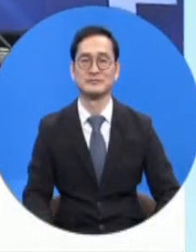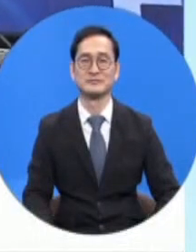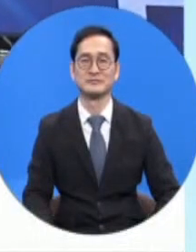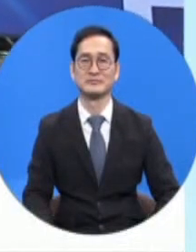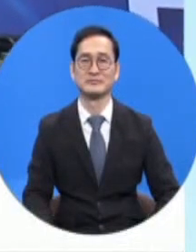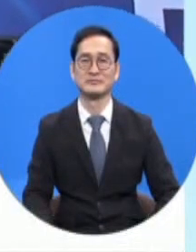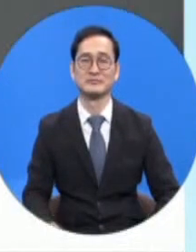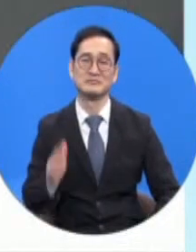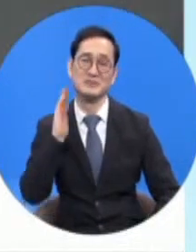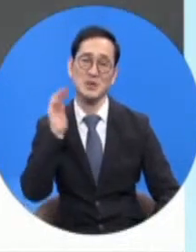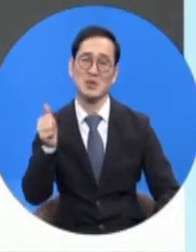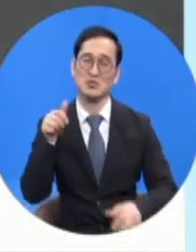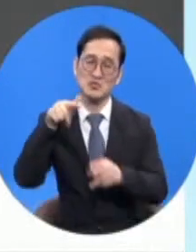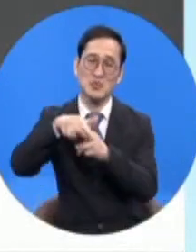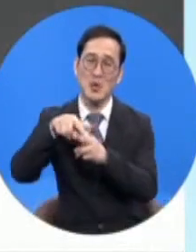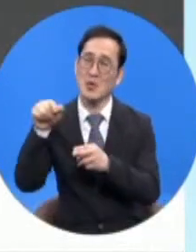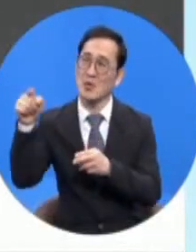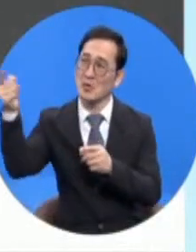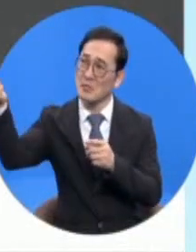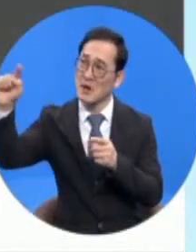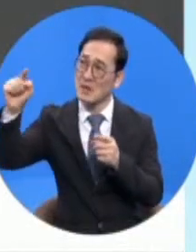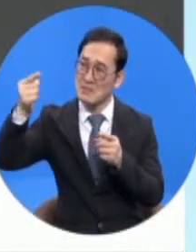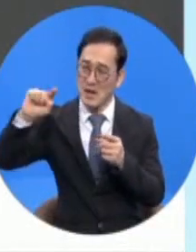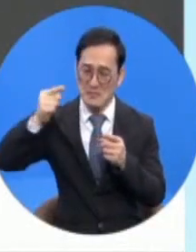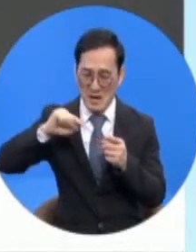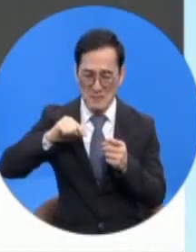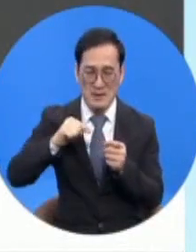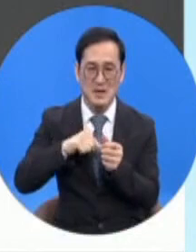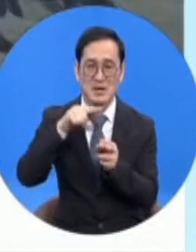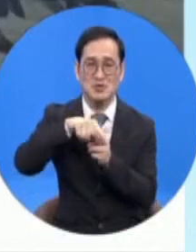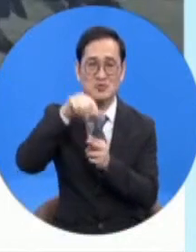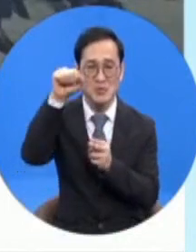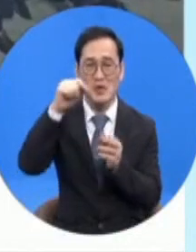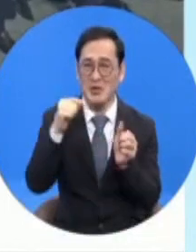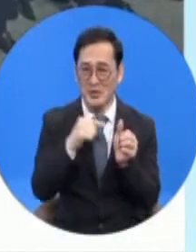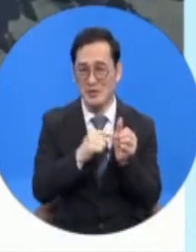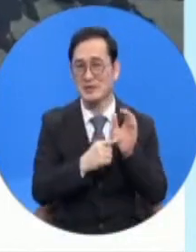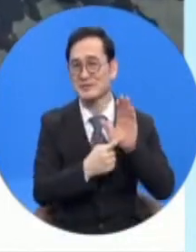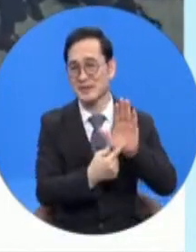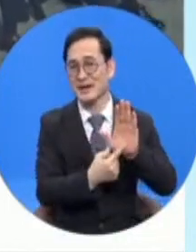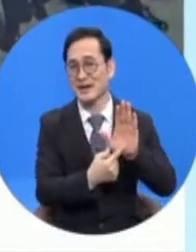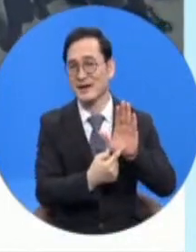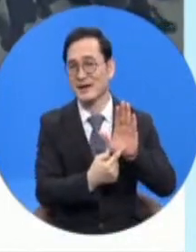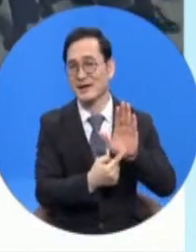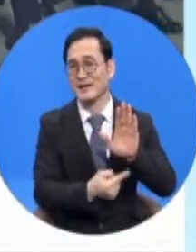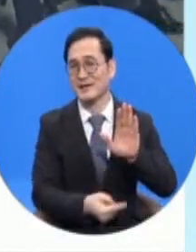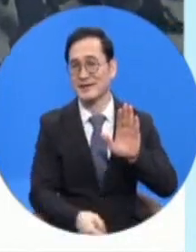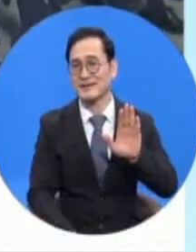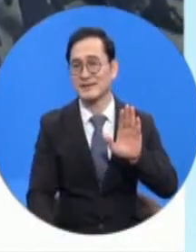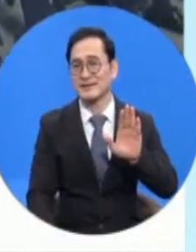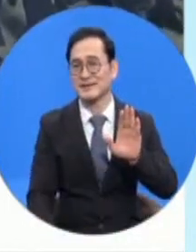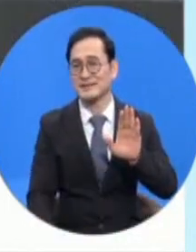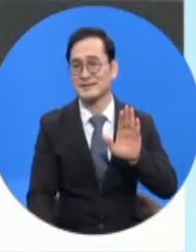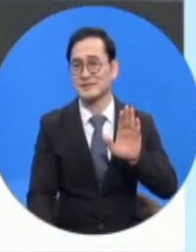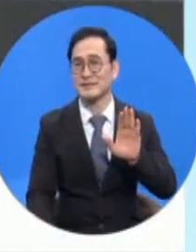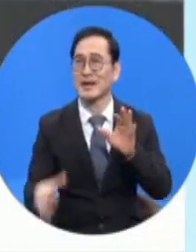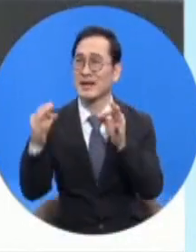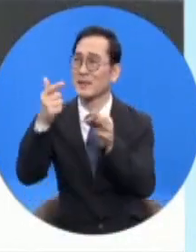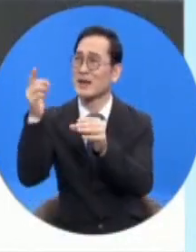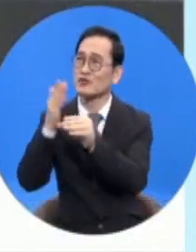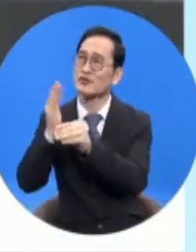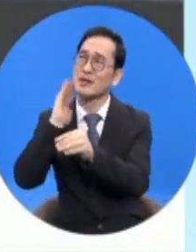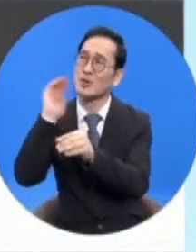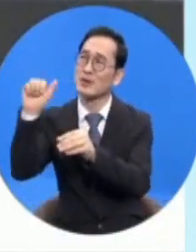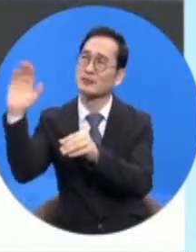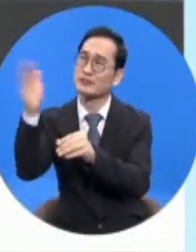그리고 저는 이제 이재명 정부라는 그 말 자체가, 그러니까 저는 넥타이도 그런 의미 같아요. 넥타이가 계승이면서 발전이거든요.